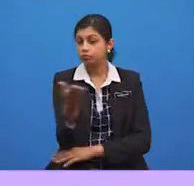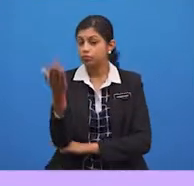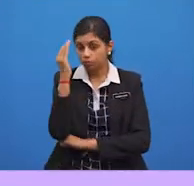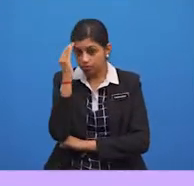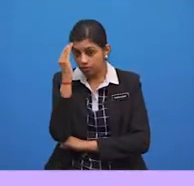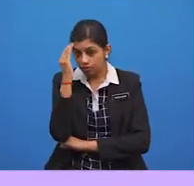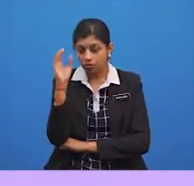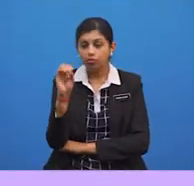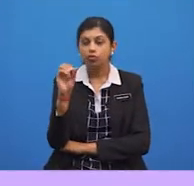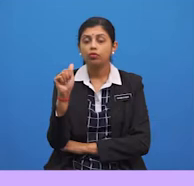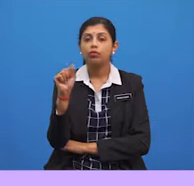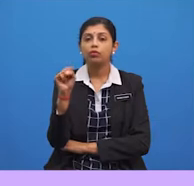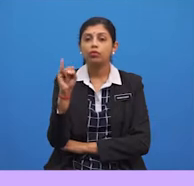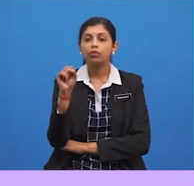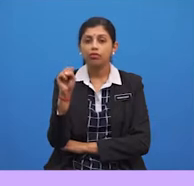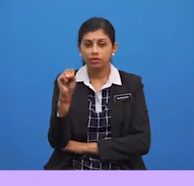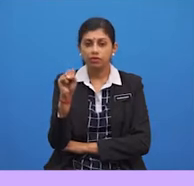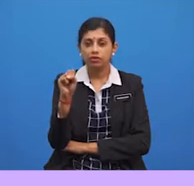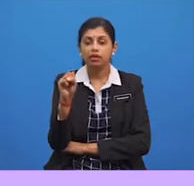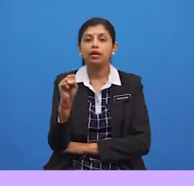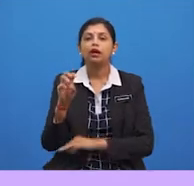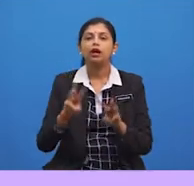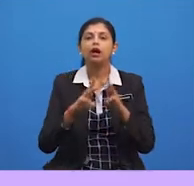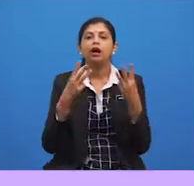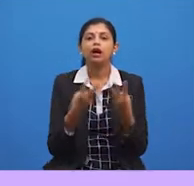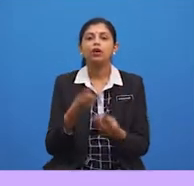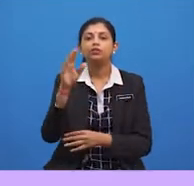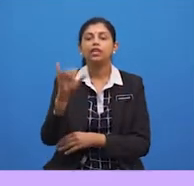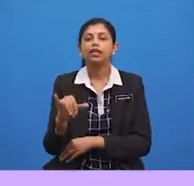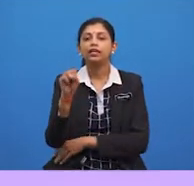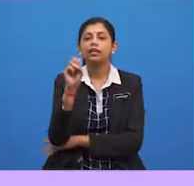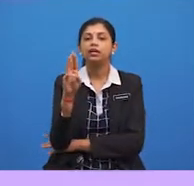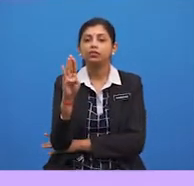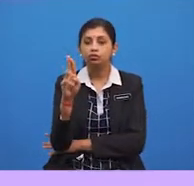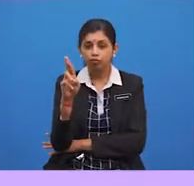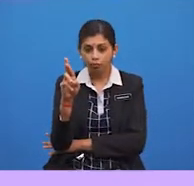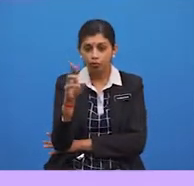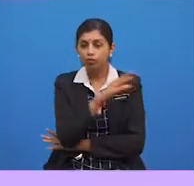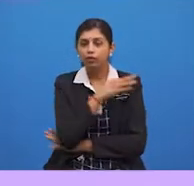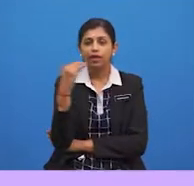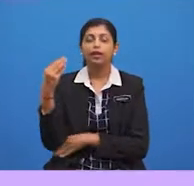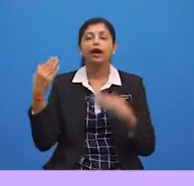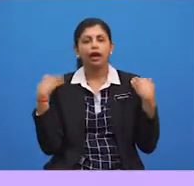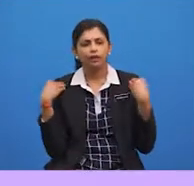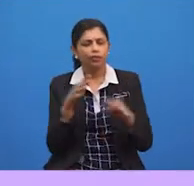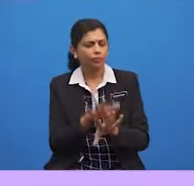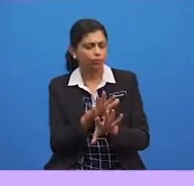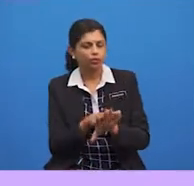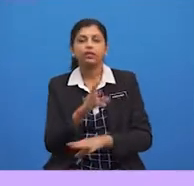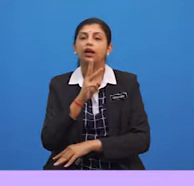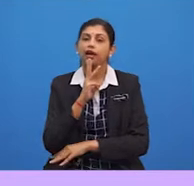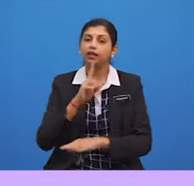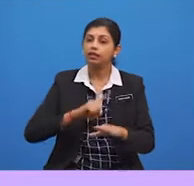murid-murid, OSIS ialah kawasan yang subur dan mempunyai air di